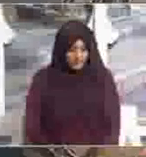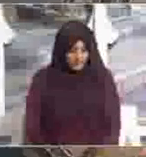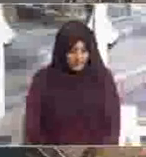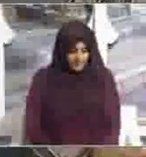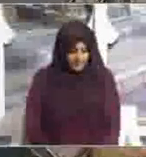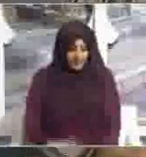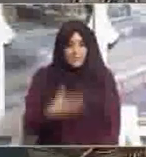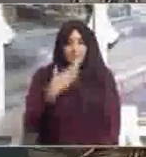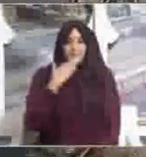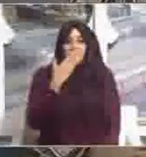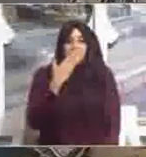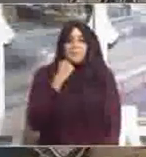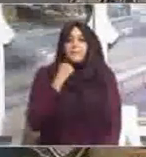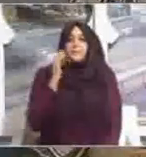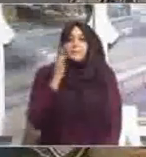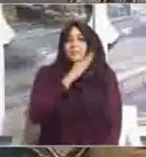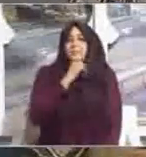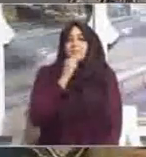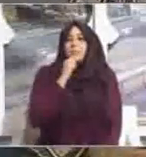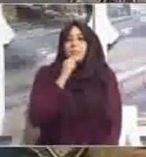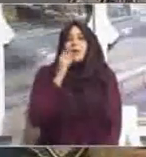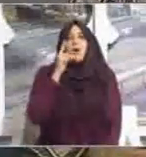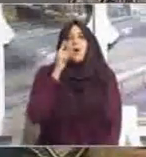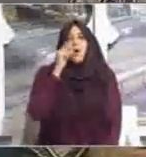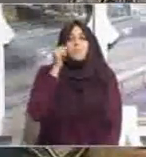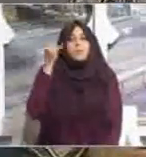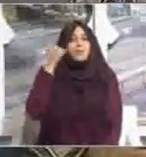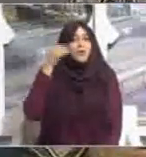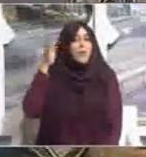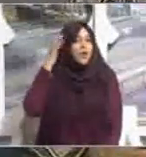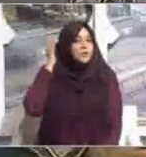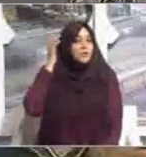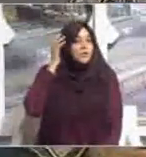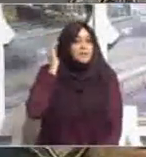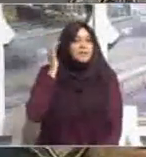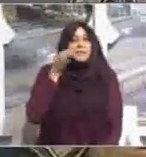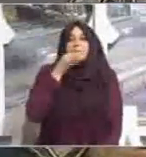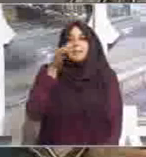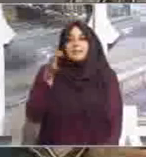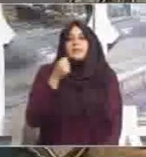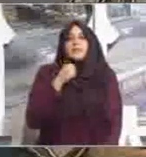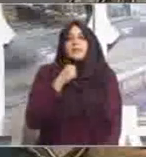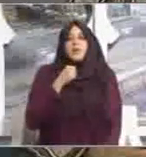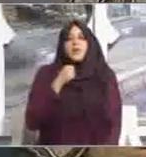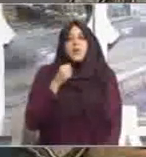الشيخ محمد. هذا عبد الحميد من قسنطينة قال لك عنده ولد أخ